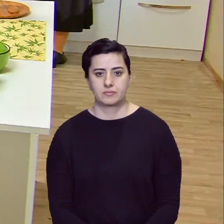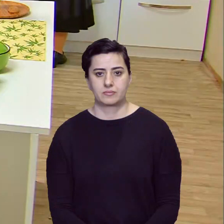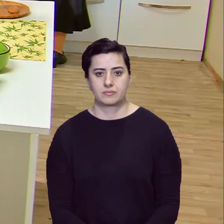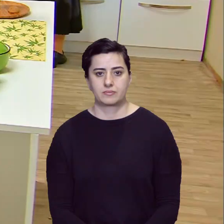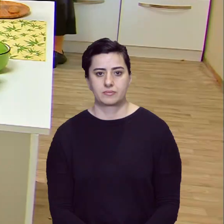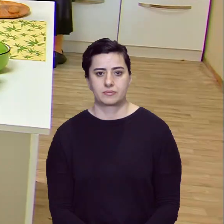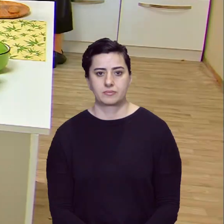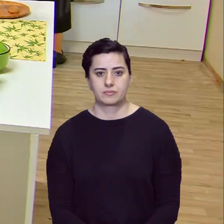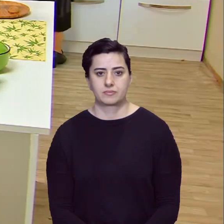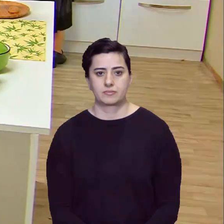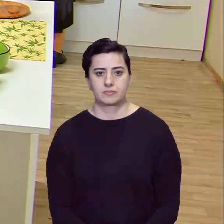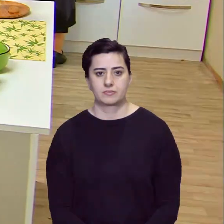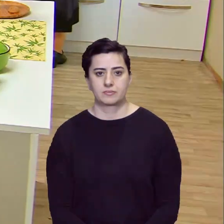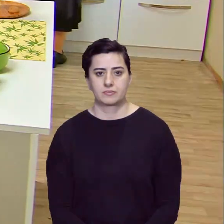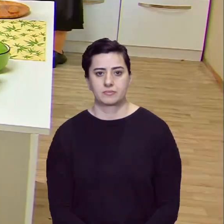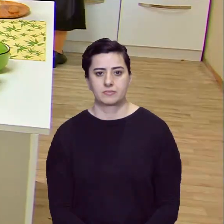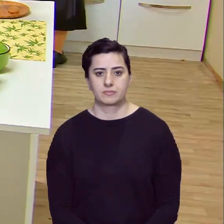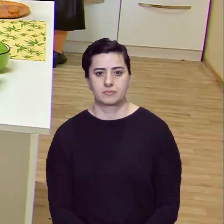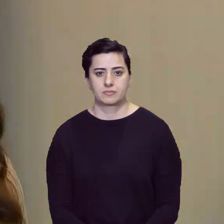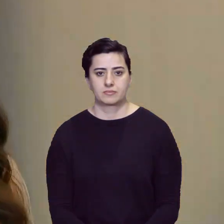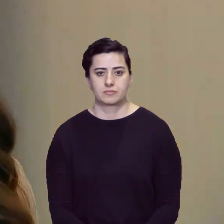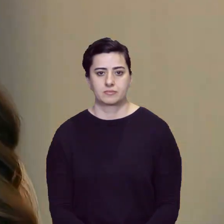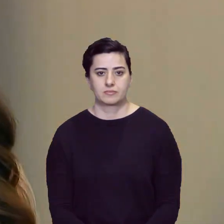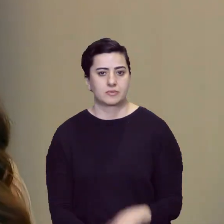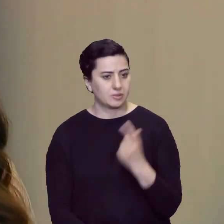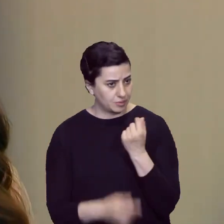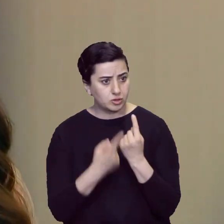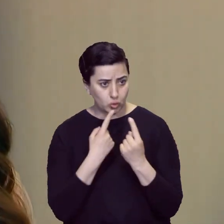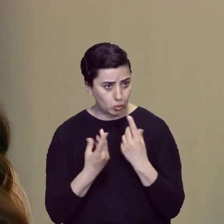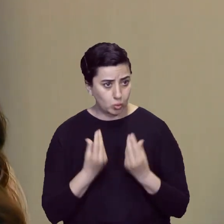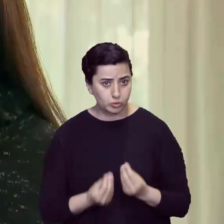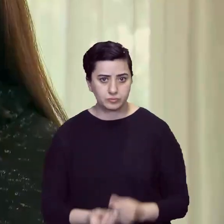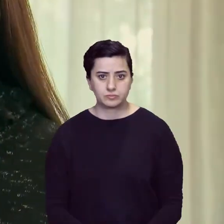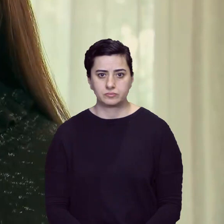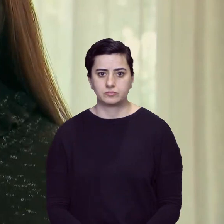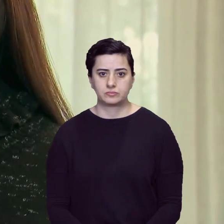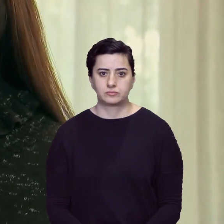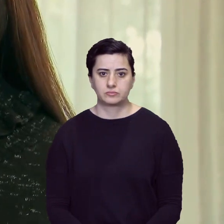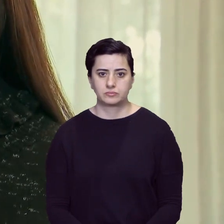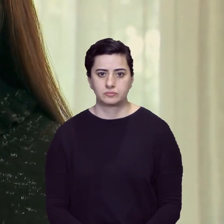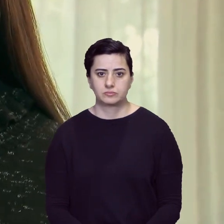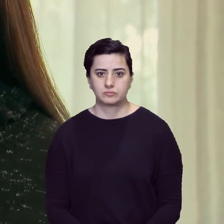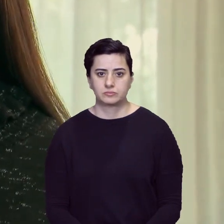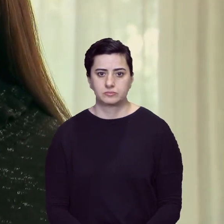Hediye arkasını dönünce Ökkeş hemen bir kurabiye yürüttü. Biraz konuşabilir miyiz?